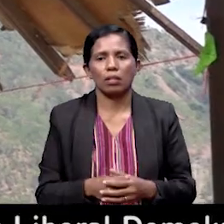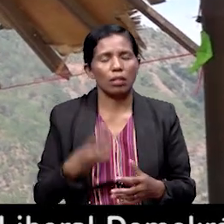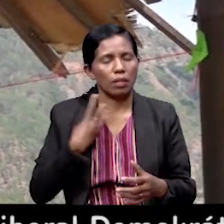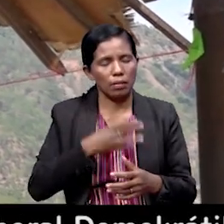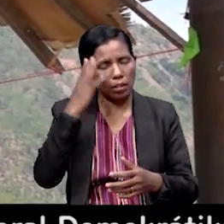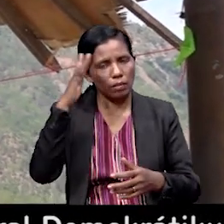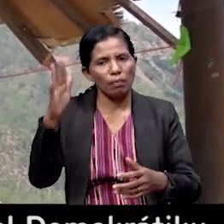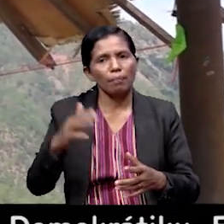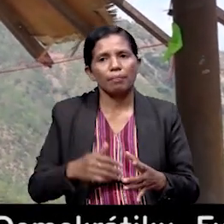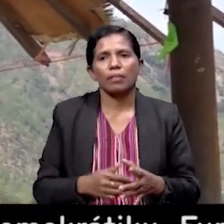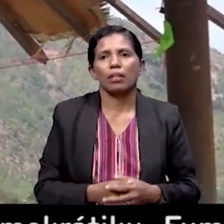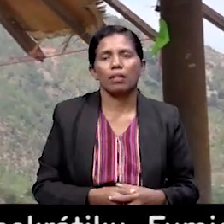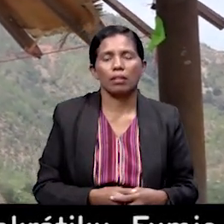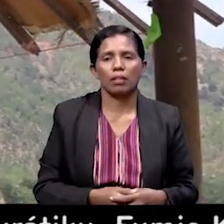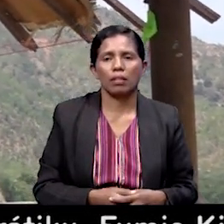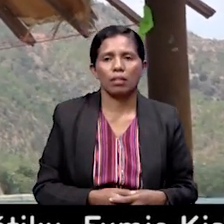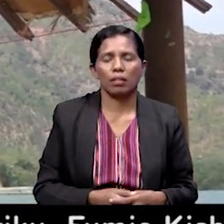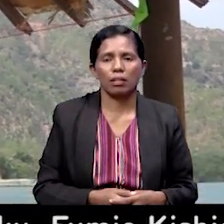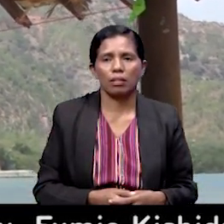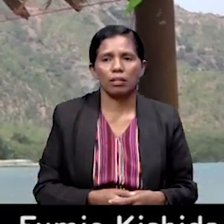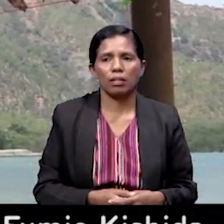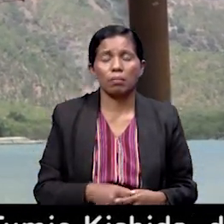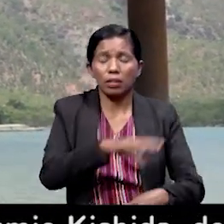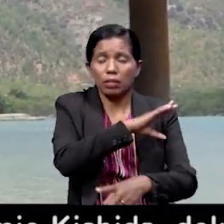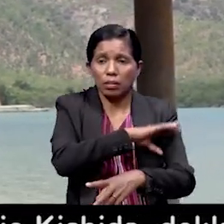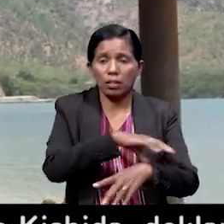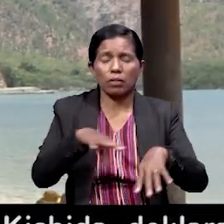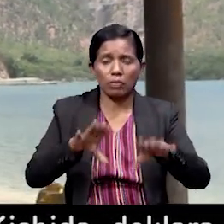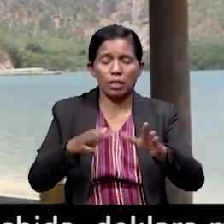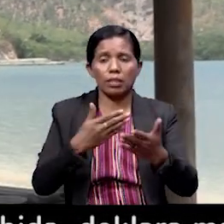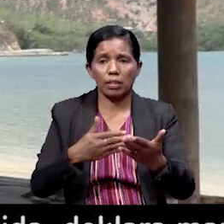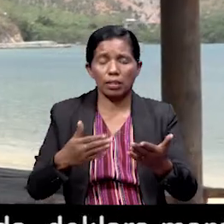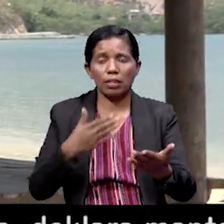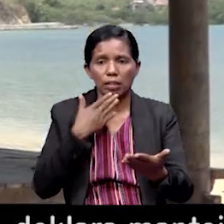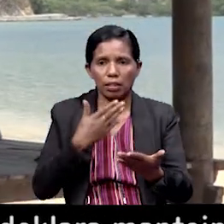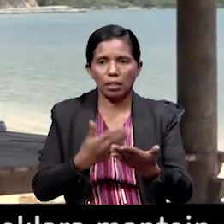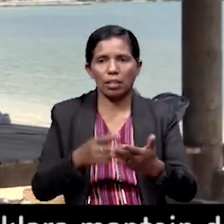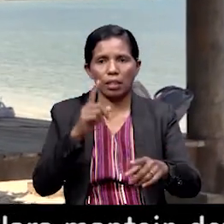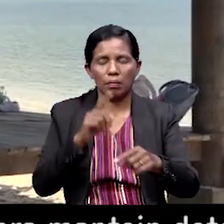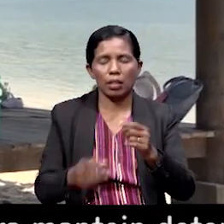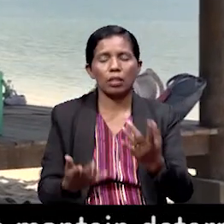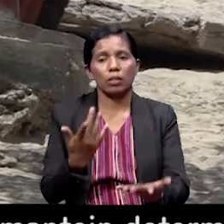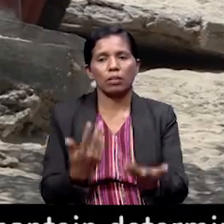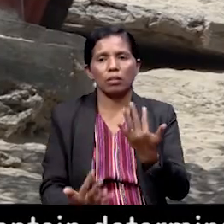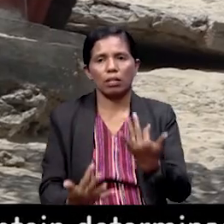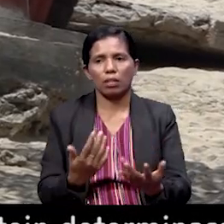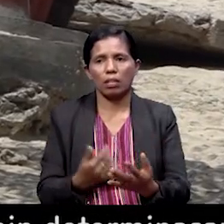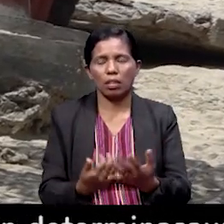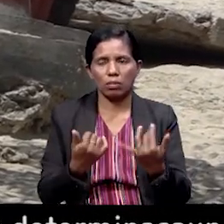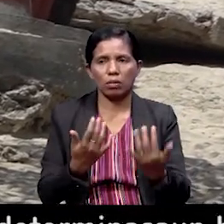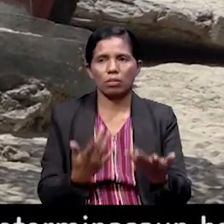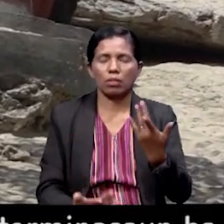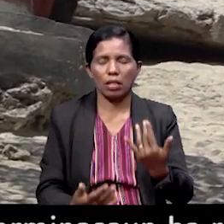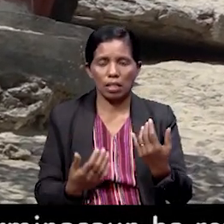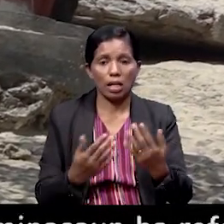latenda. Laya ansa bali kota mai ne dia fan sasang ansa ne diak mas labele sunu ahi hane tama agora sunu ahi hane